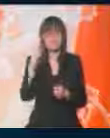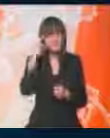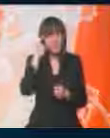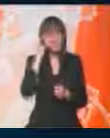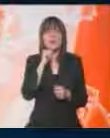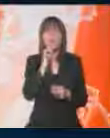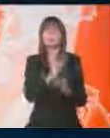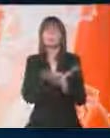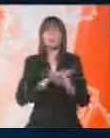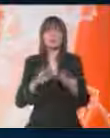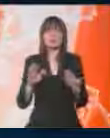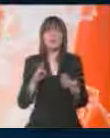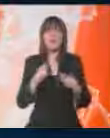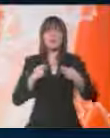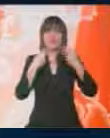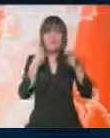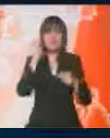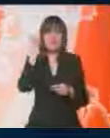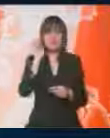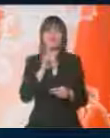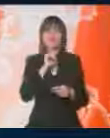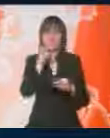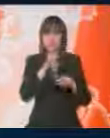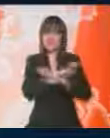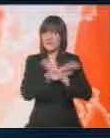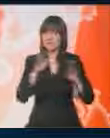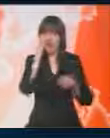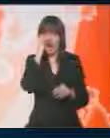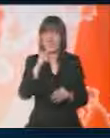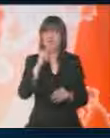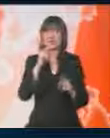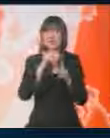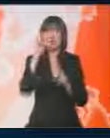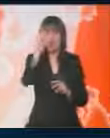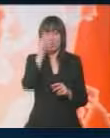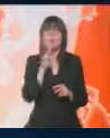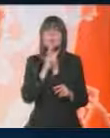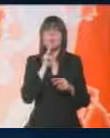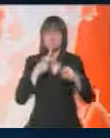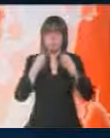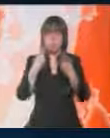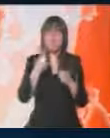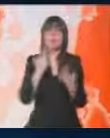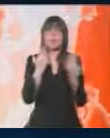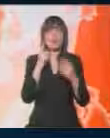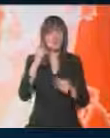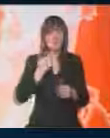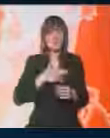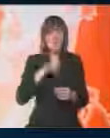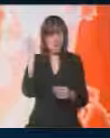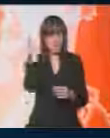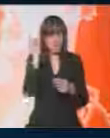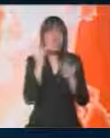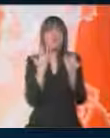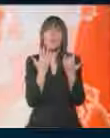saznanja i koji prosto šalju poruke koje se mogu završiti loše po onoga kome su namenjene ukoliko on odbije da ih čuje, a